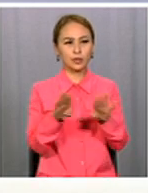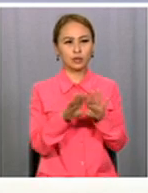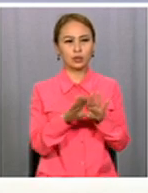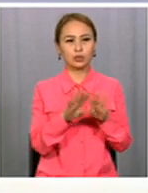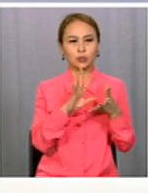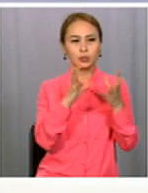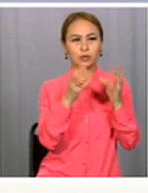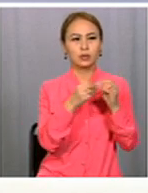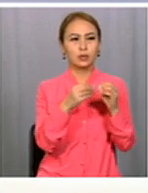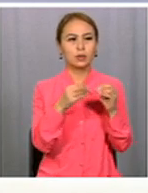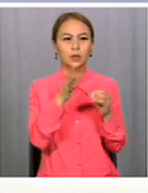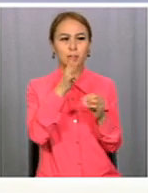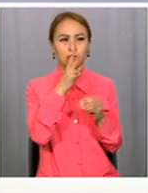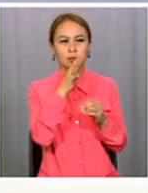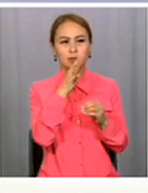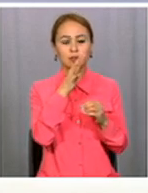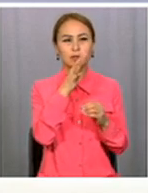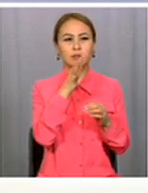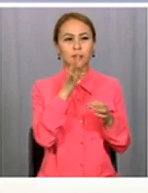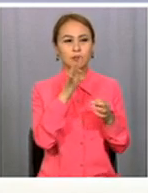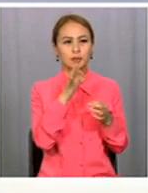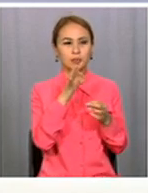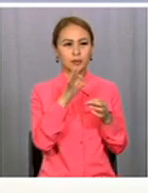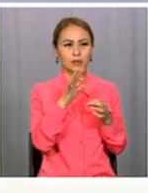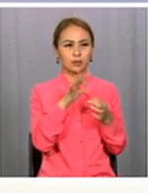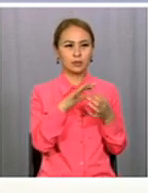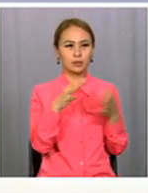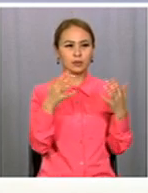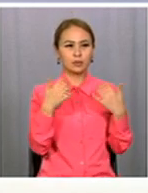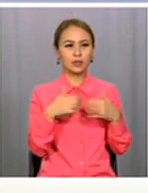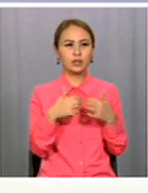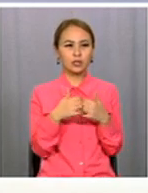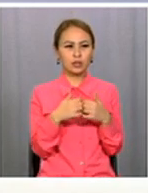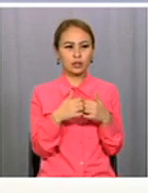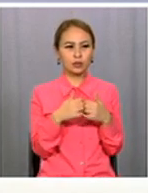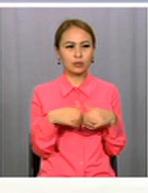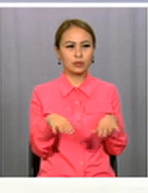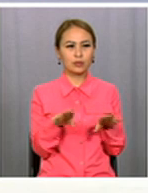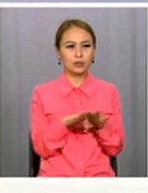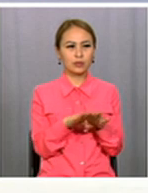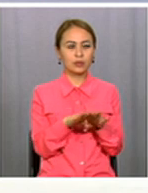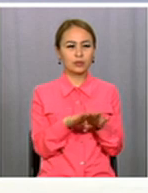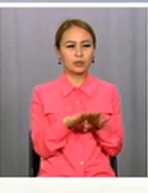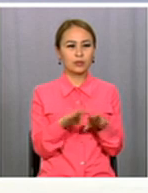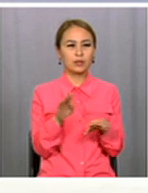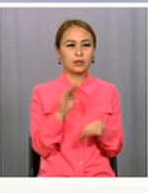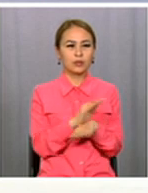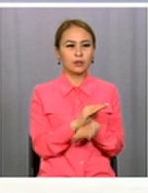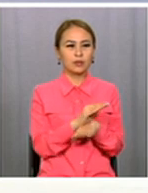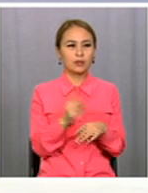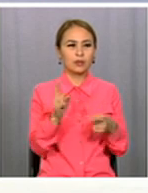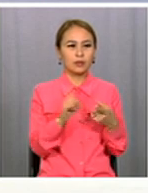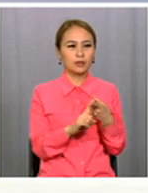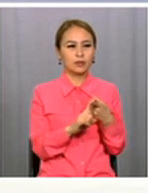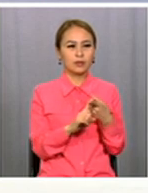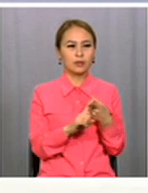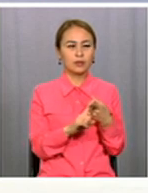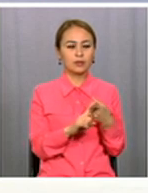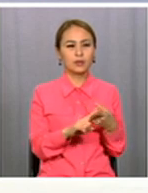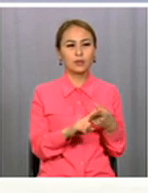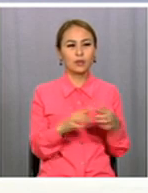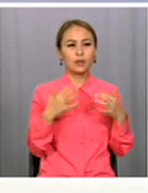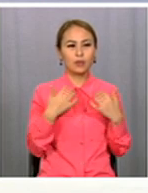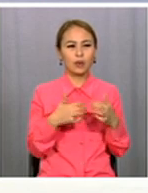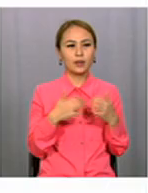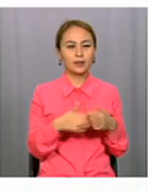Ал уақыт тәуелсіз шама, ал автобустың жүрген жолы, ол бізде уақыттан